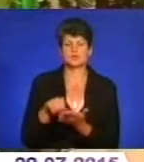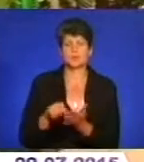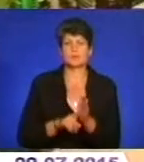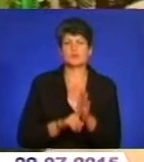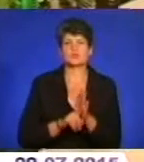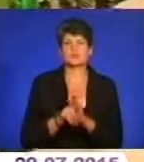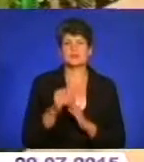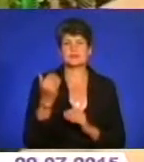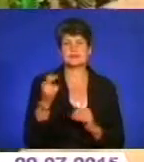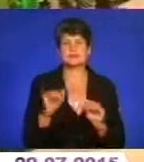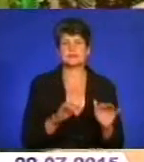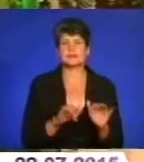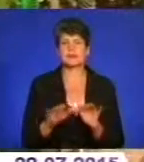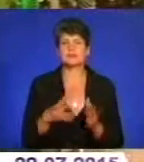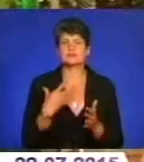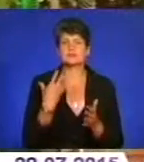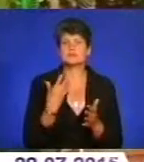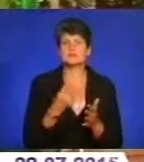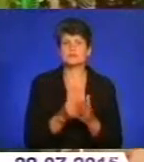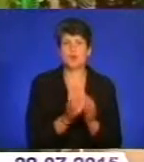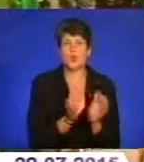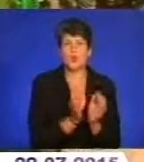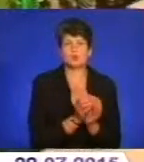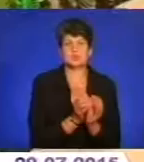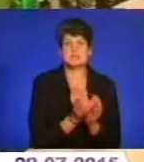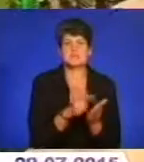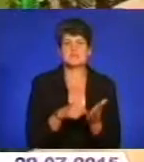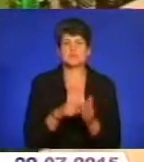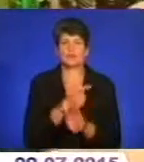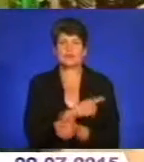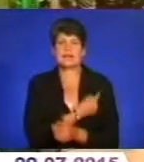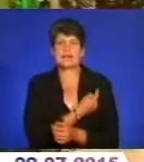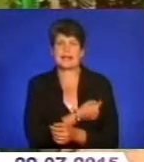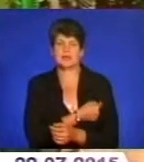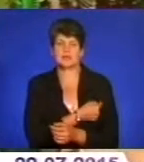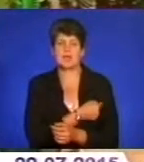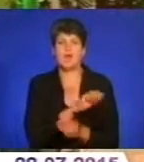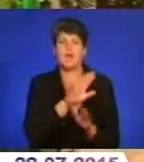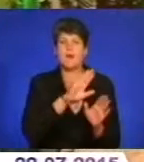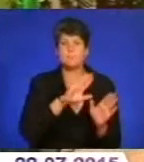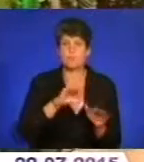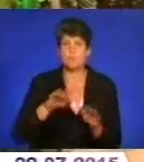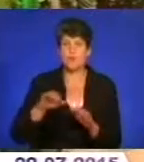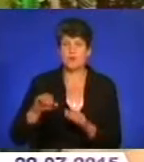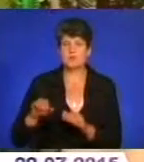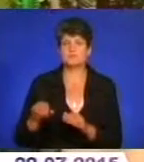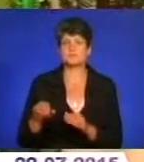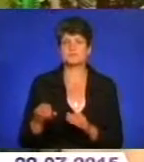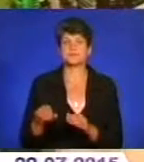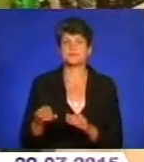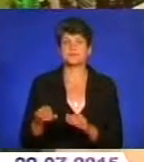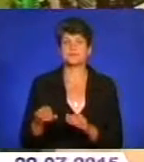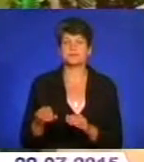її просвітянська діяльність із свого осередку з міської лікарні. І потім, коли